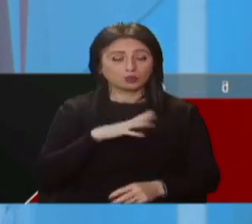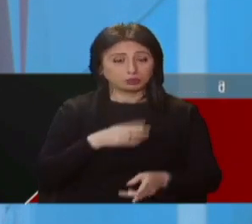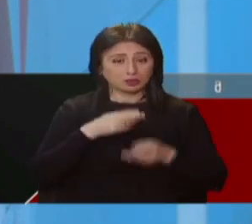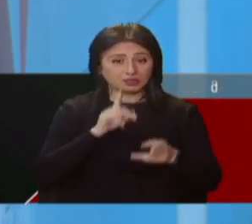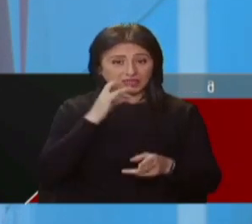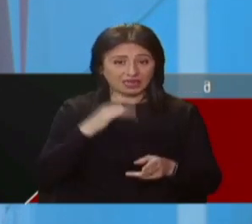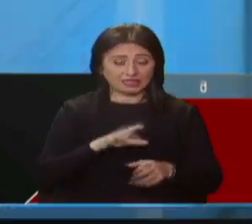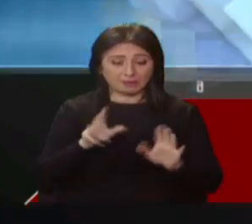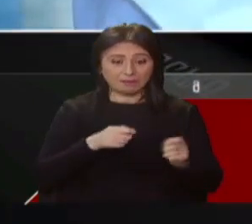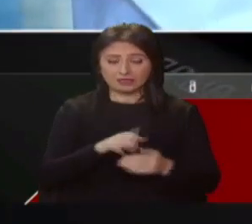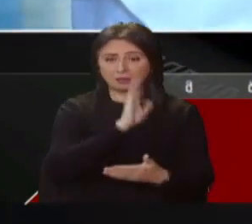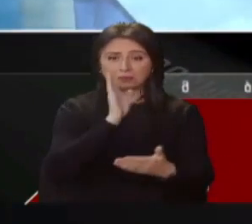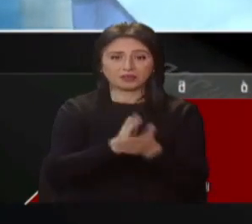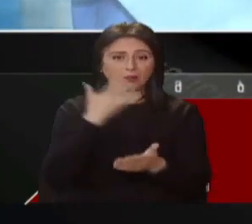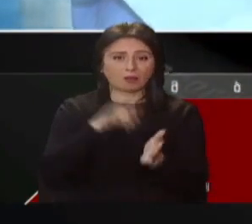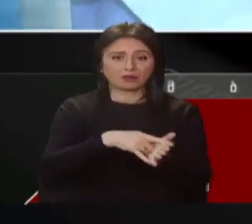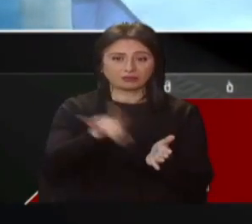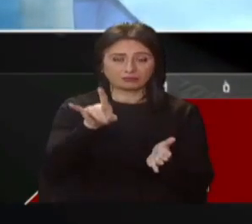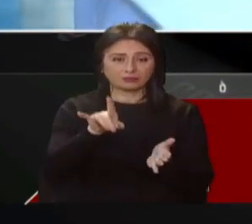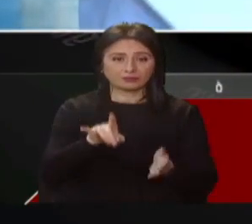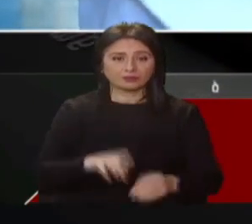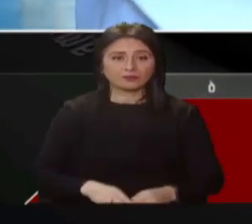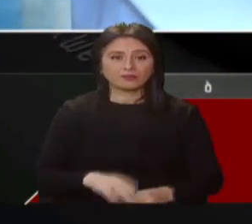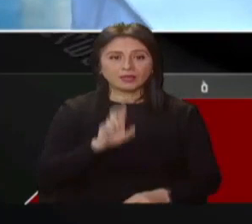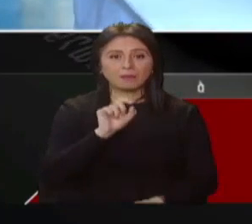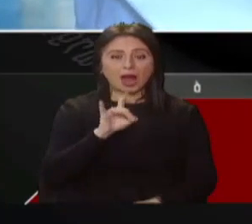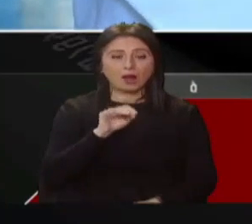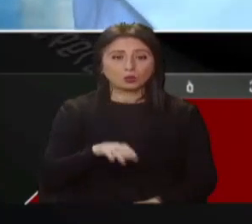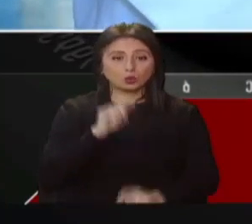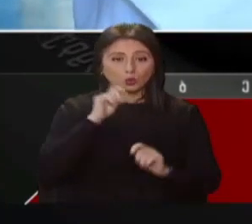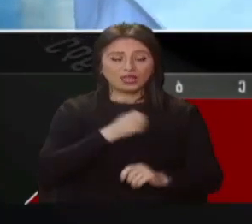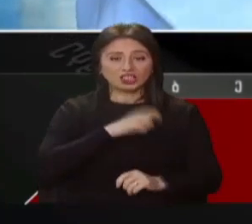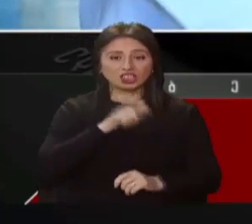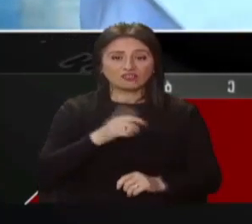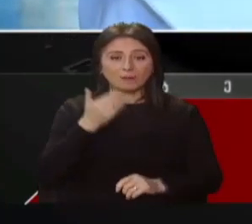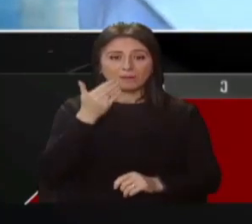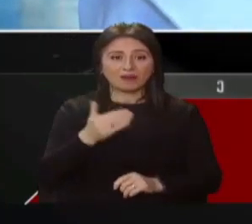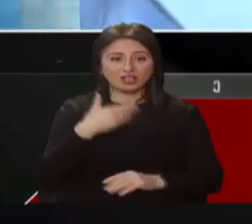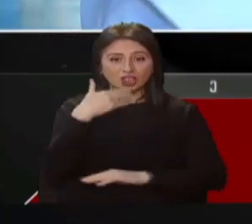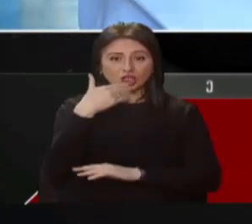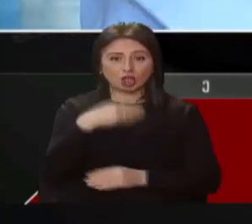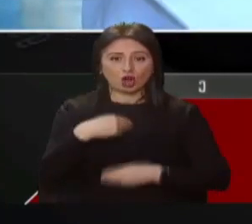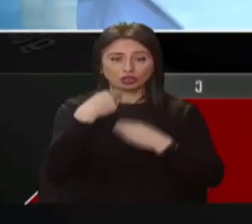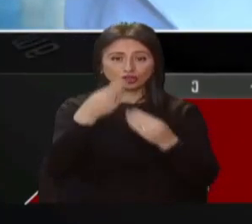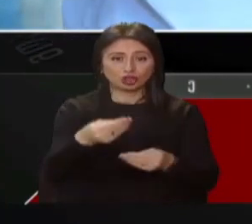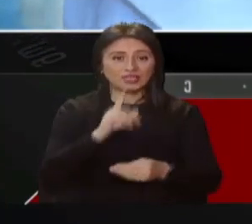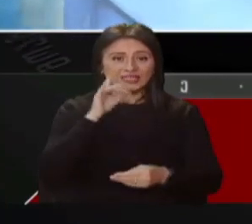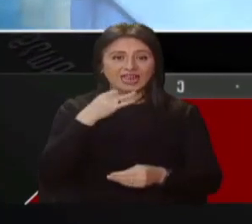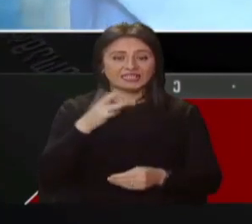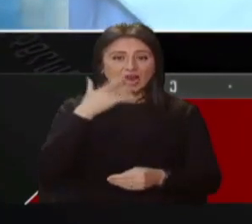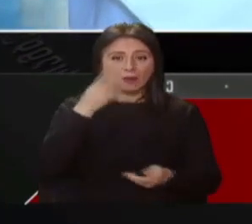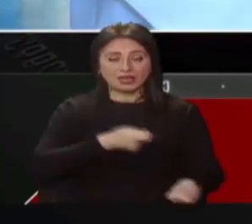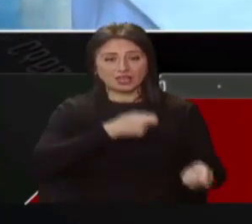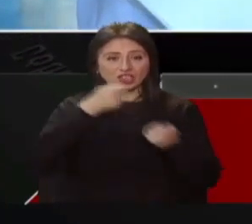როგორც აღმოჩნდა, პრეზიდენტი პირდაპირ შეერთებულ შტატებში გაფრინდა. ბახმუტიდან უკრაინელმა ჯარისკაცებმა მას დროშა გაატანეს, რომელიც ზელენსკიმ